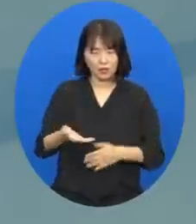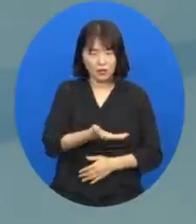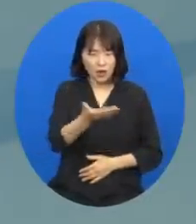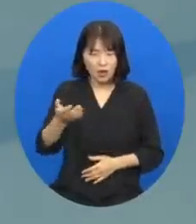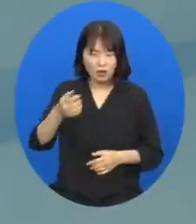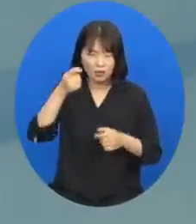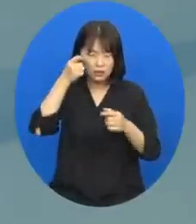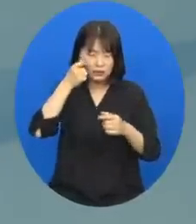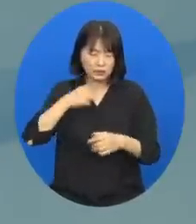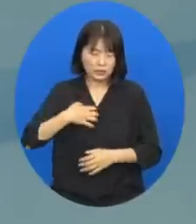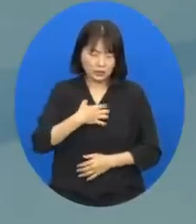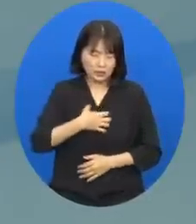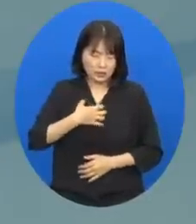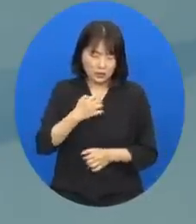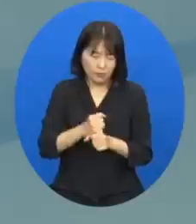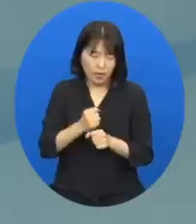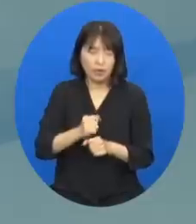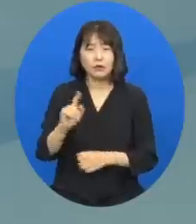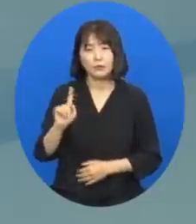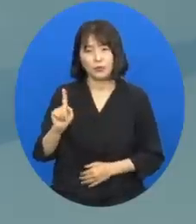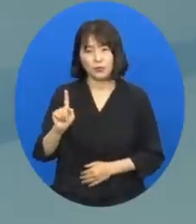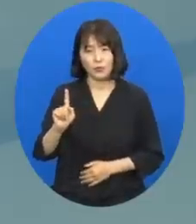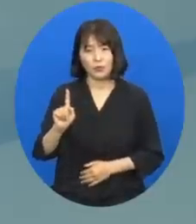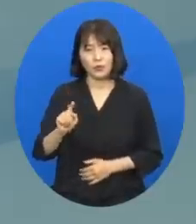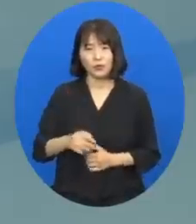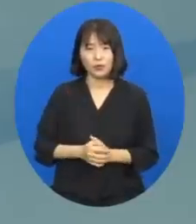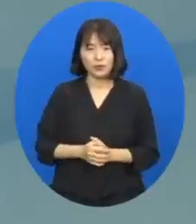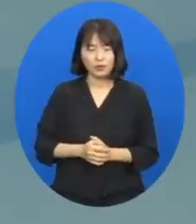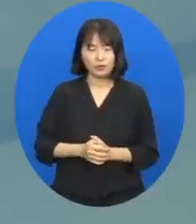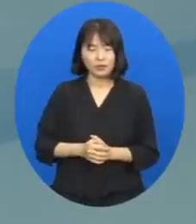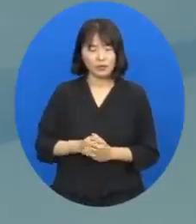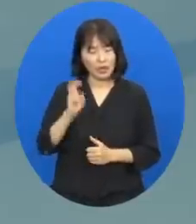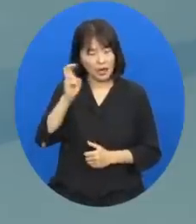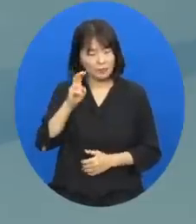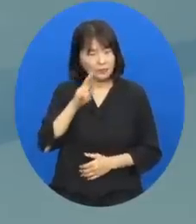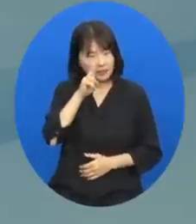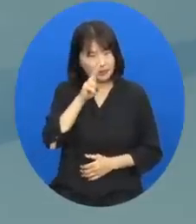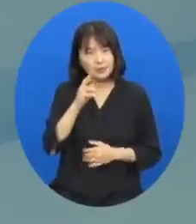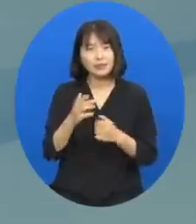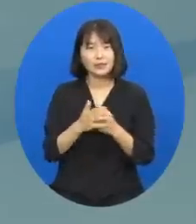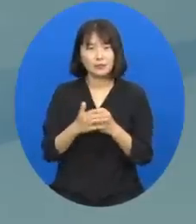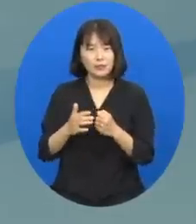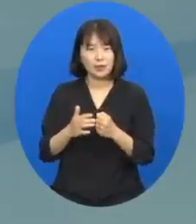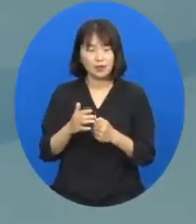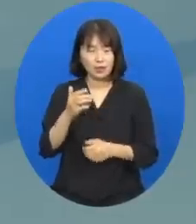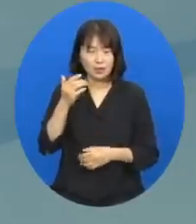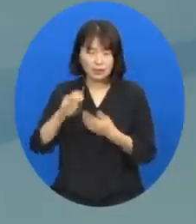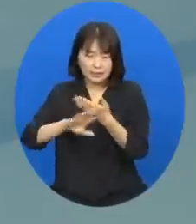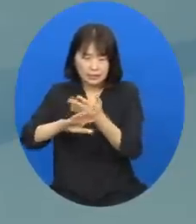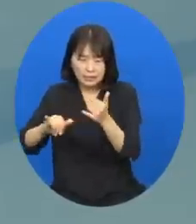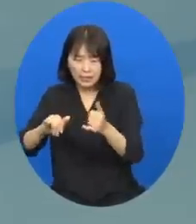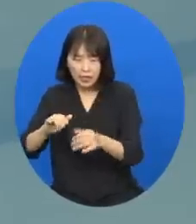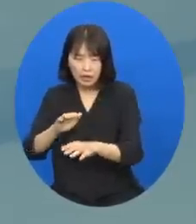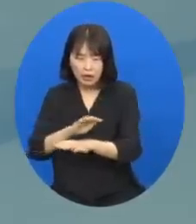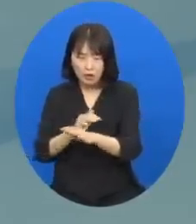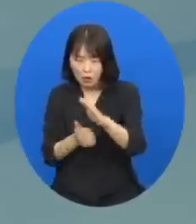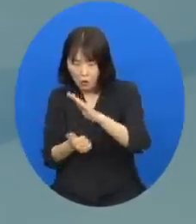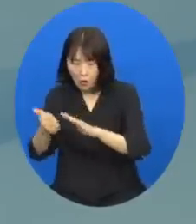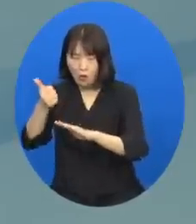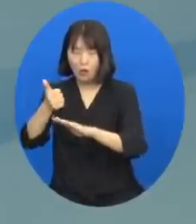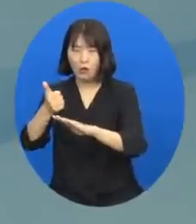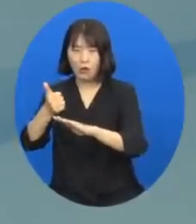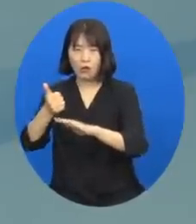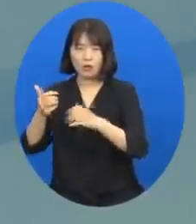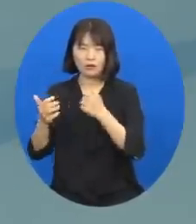무엇입니까 혹시 그건 쉬기 때문에 그렇지 않습니까 누군가가 잘되서 그래서 여러분